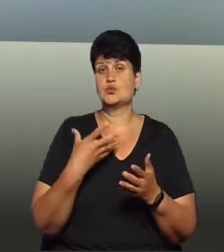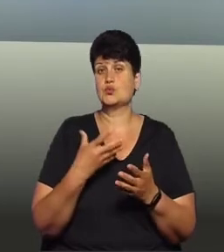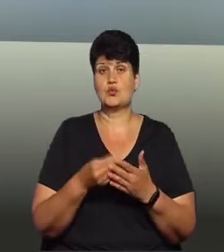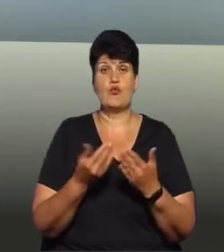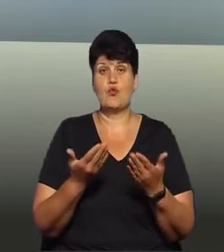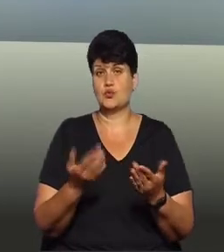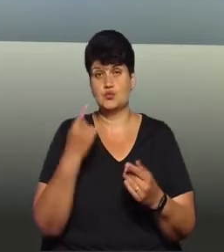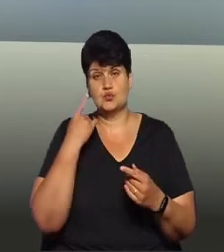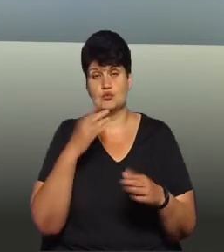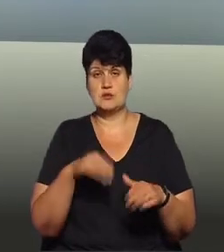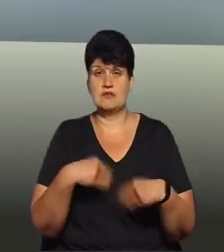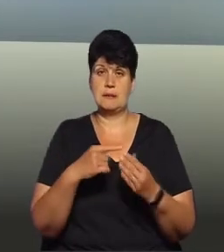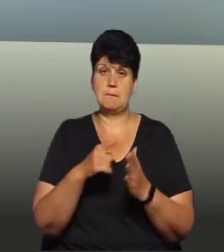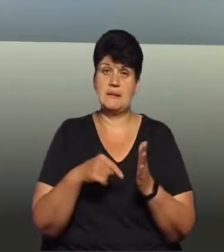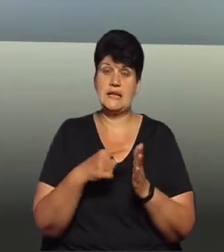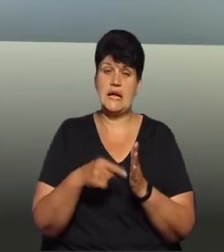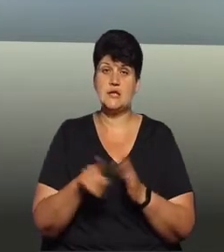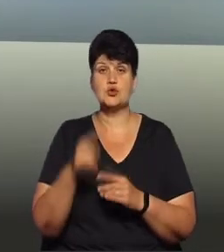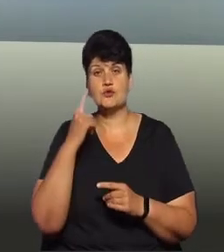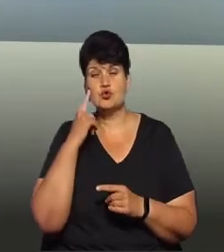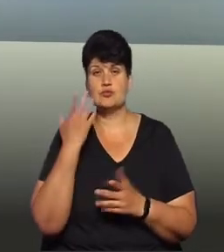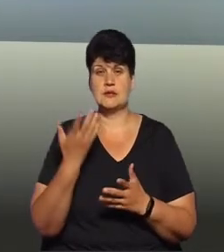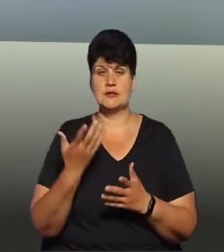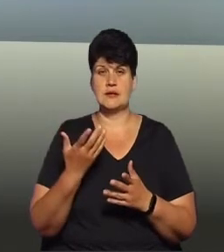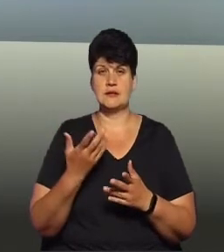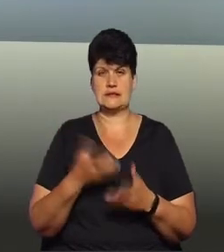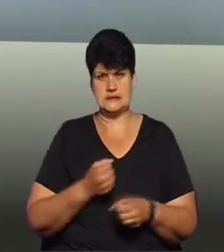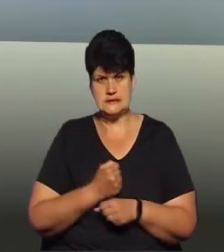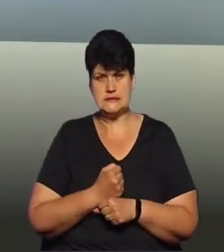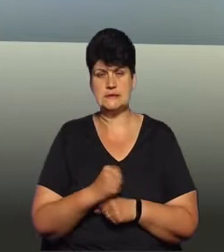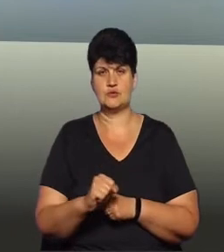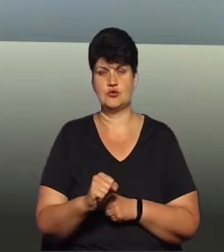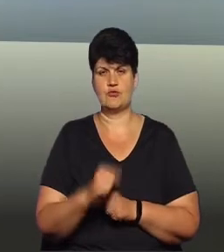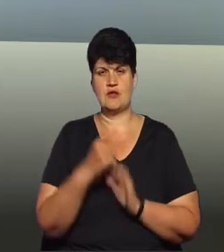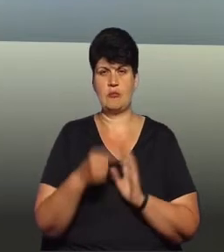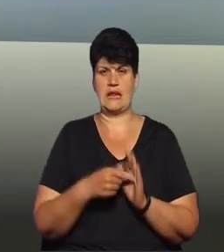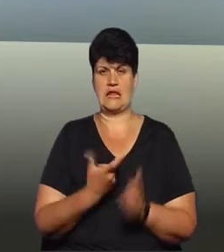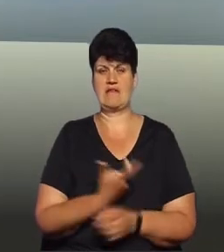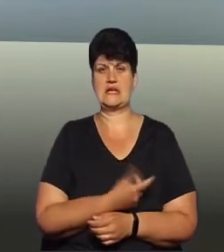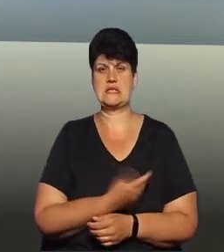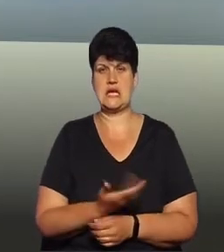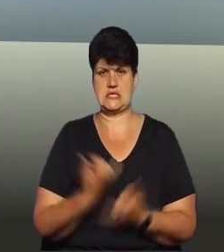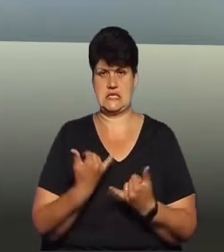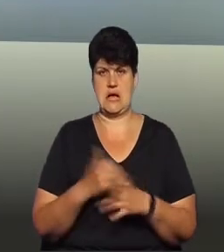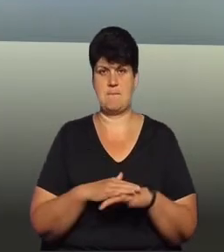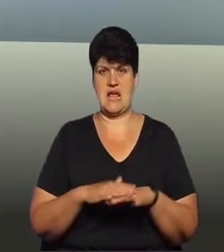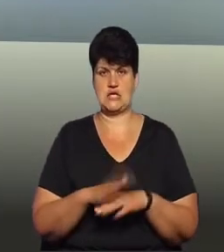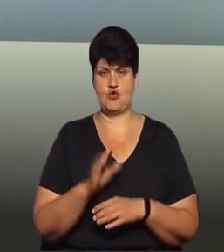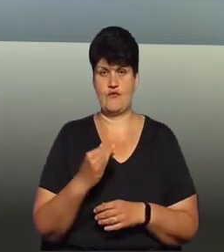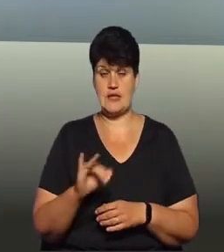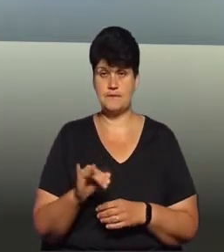Що ви думаєте про принцип примусовості в питанні вакцинації зараз масовій? Коли ми говоримо, що це десь,